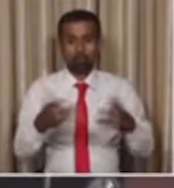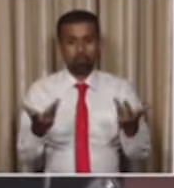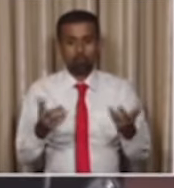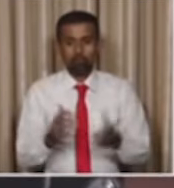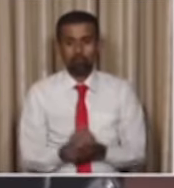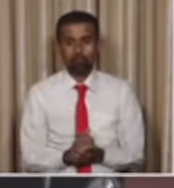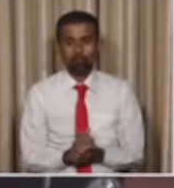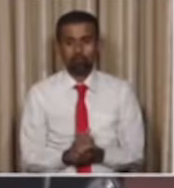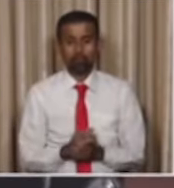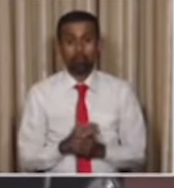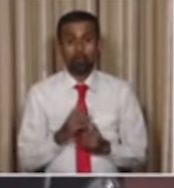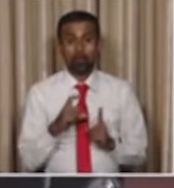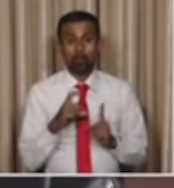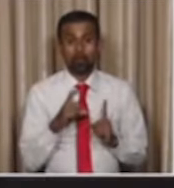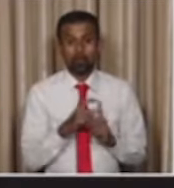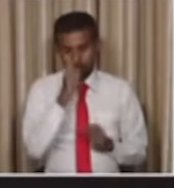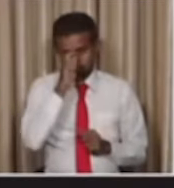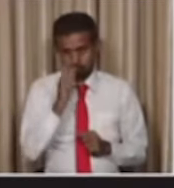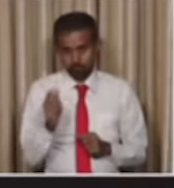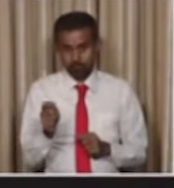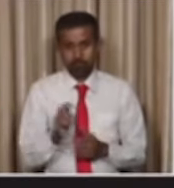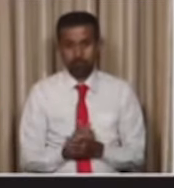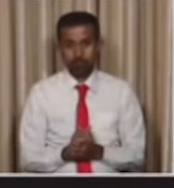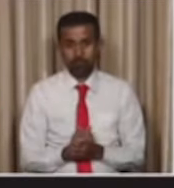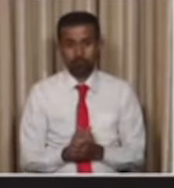ඉස්සතේ. දරසල පිරමත්තම.